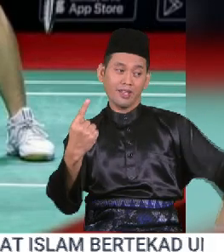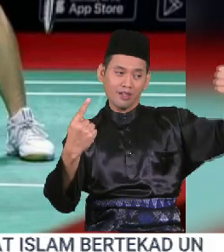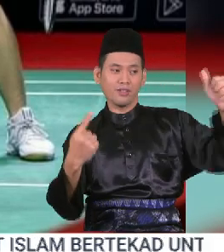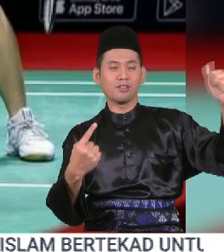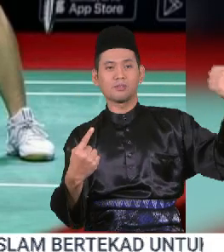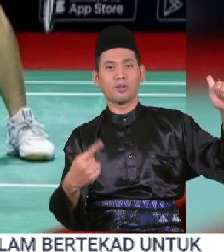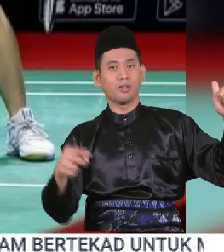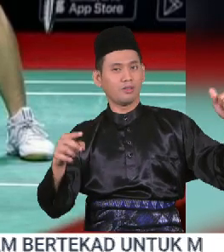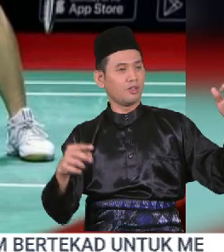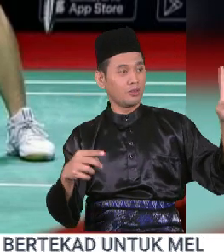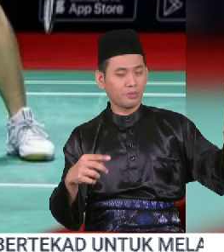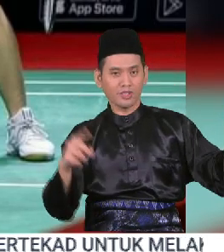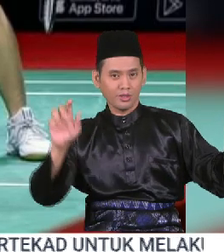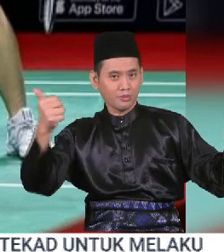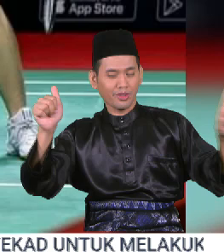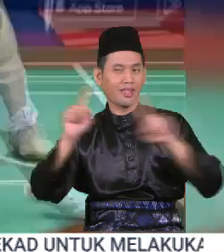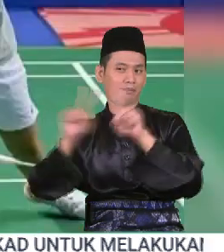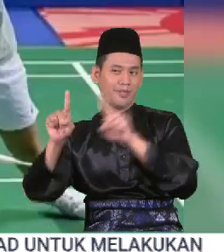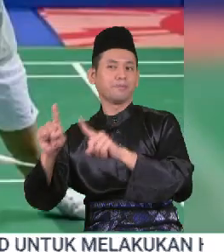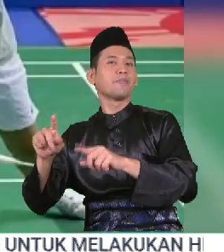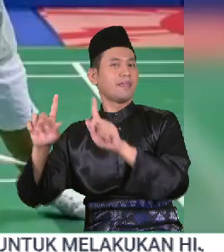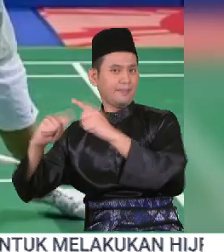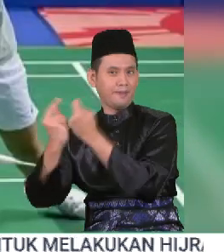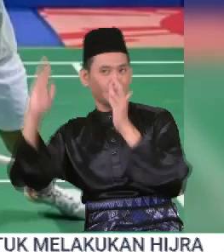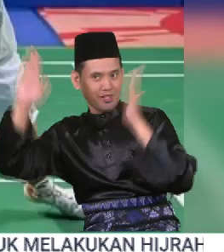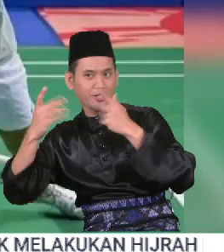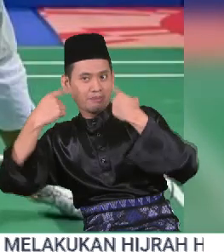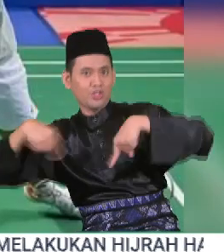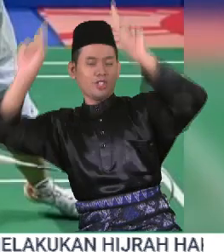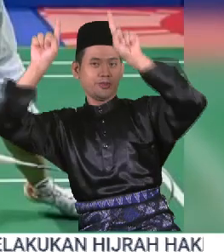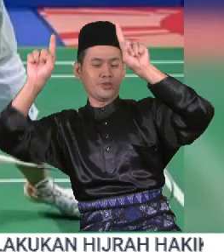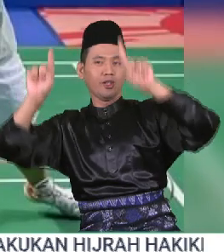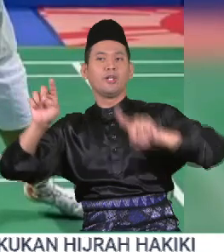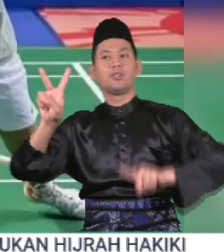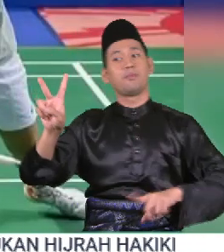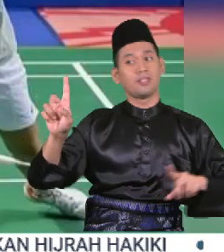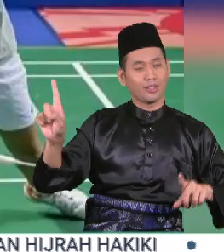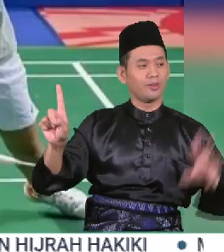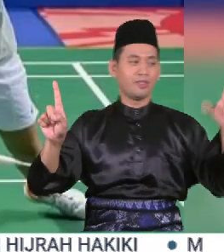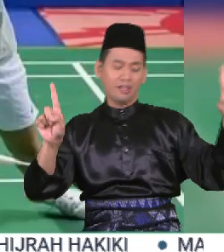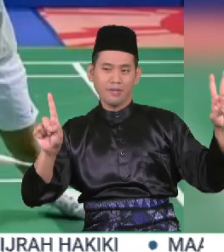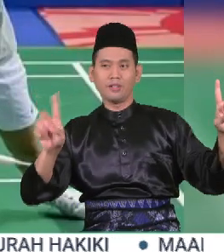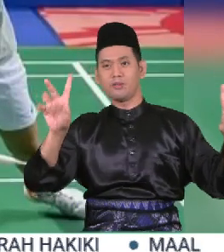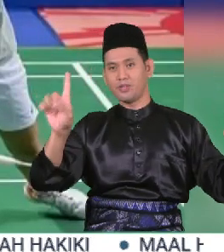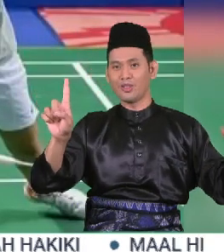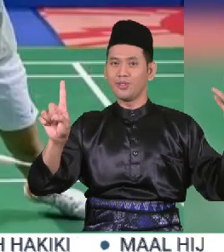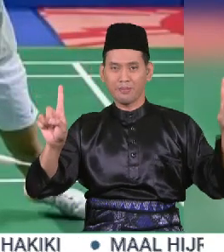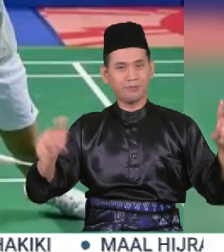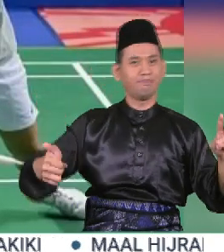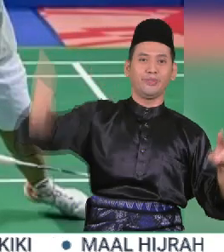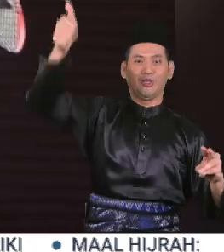10-21 sebelum Zi Fei, Izzuddin menakluki set kedua dan ketiga 21-16,